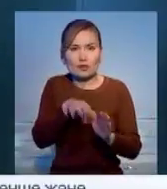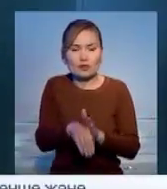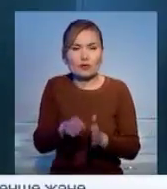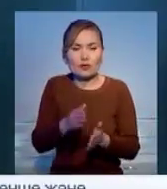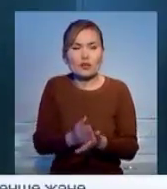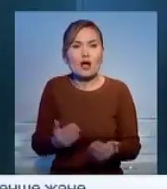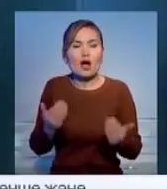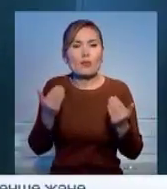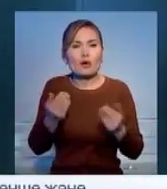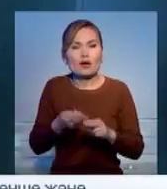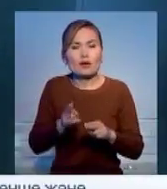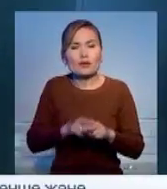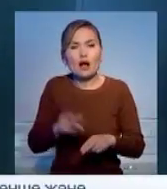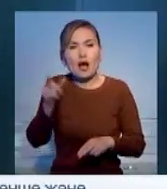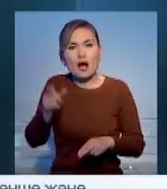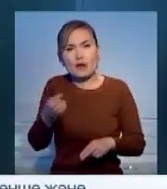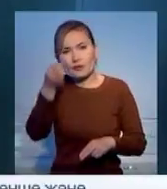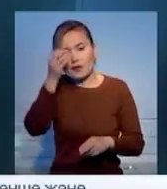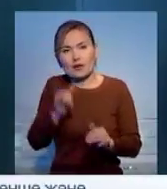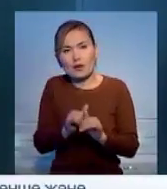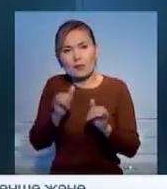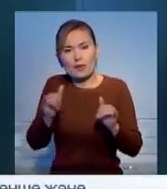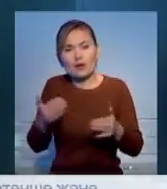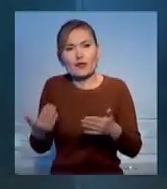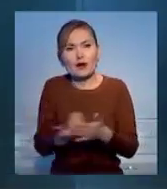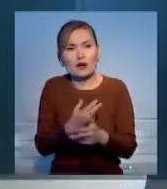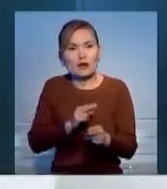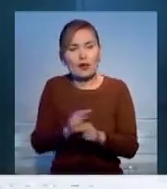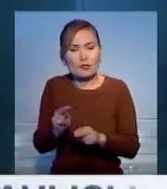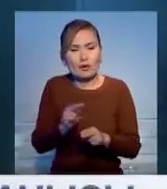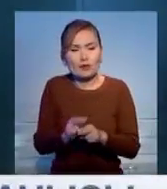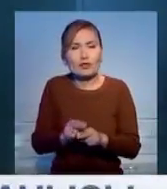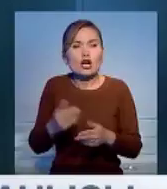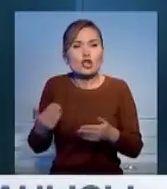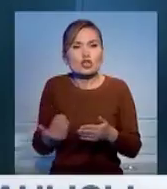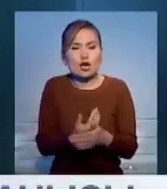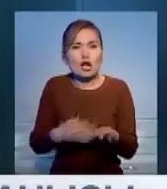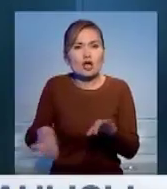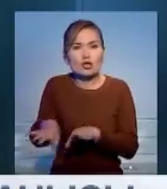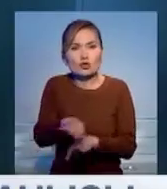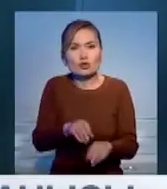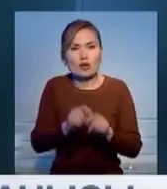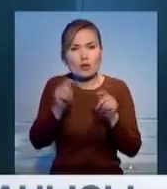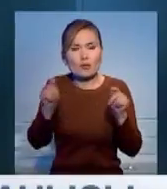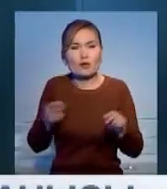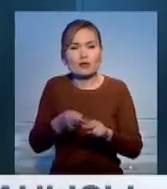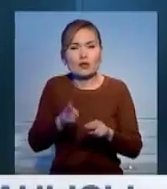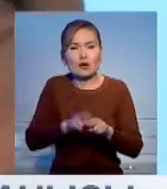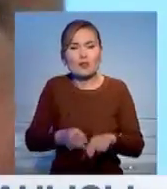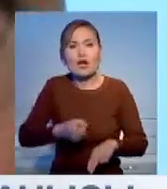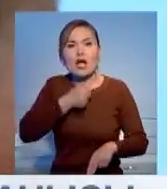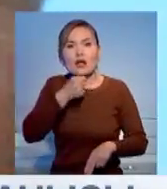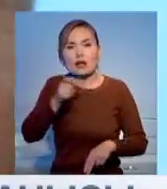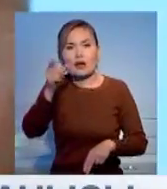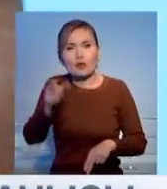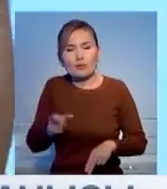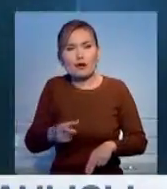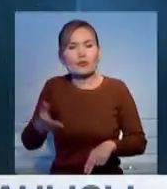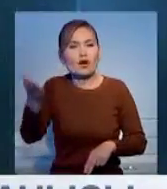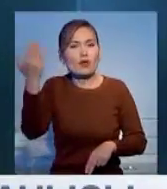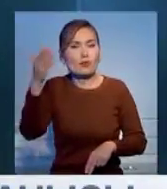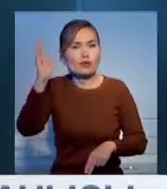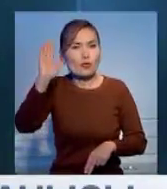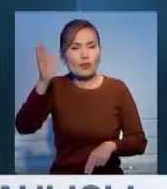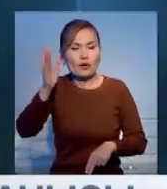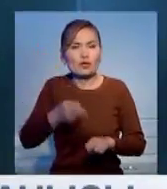Бүгін адами капиталды қайта дайырлаумен айналысатын стартап жайлы айтылды. Бұл жобалардың бірі ересек адамды ертеңгі күнге